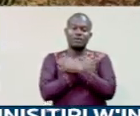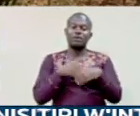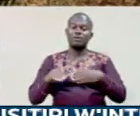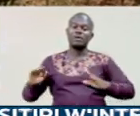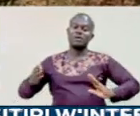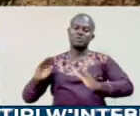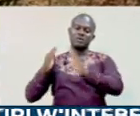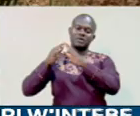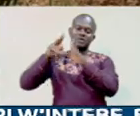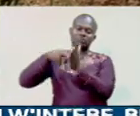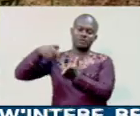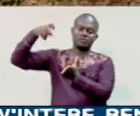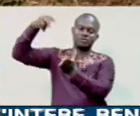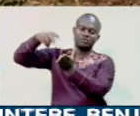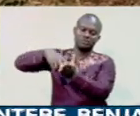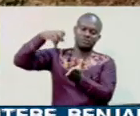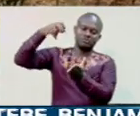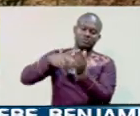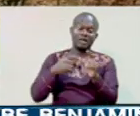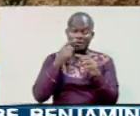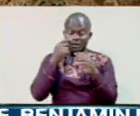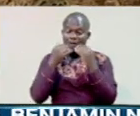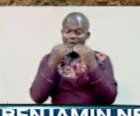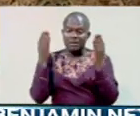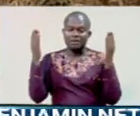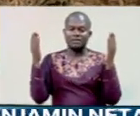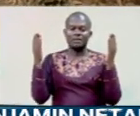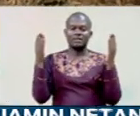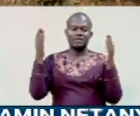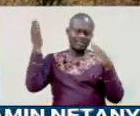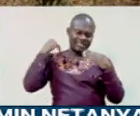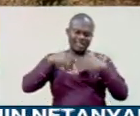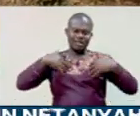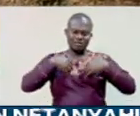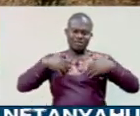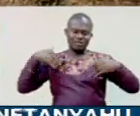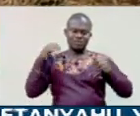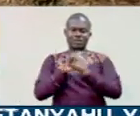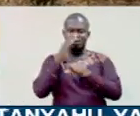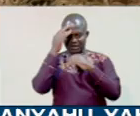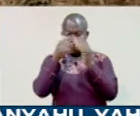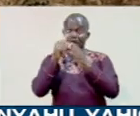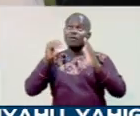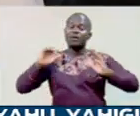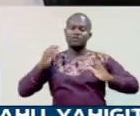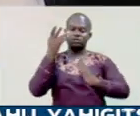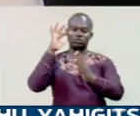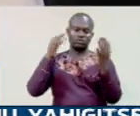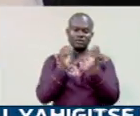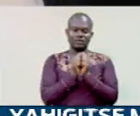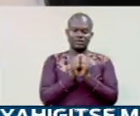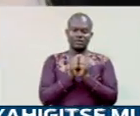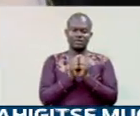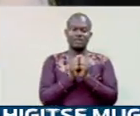misozi zigendera mu mikenke, ariko ubu sinkizibona. Kera hari udusimba twinshi kuko hari n'ibihuru byinshi. Dutuye